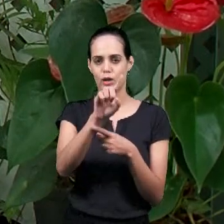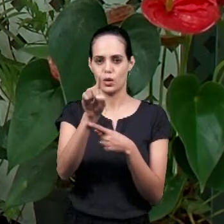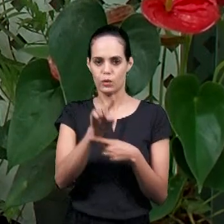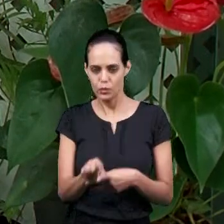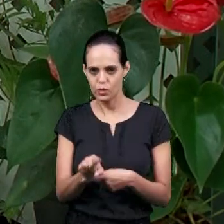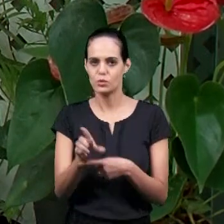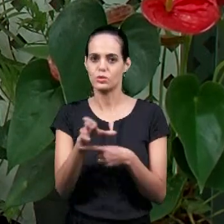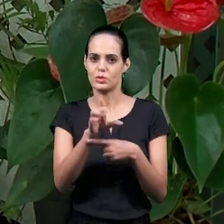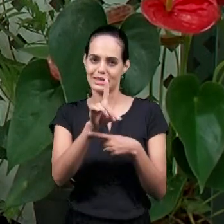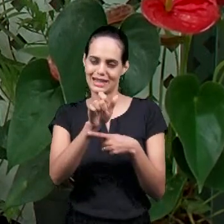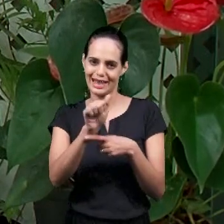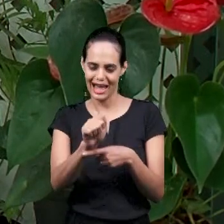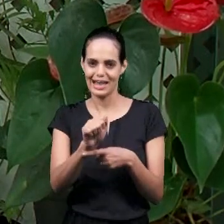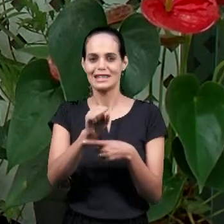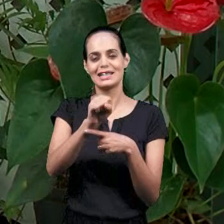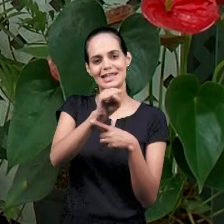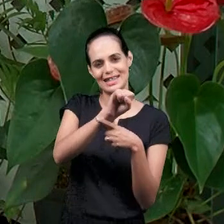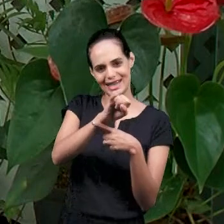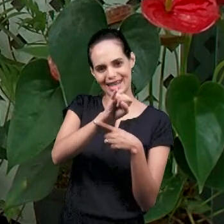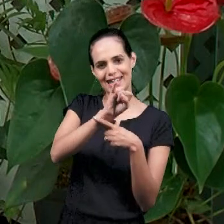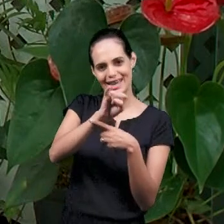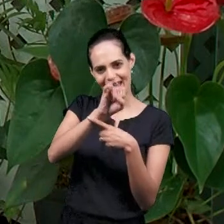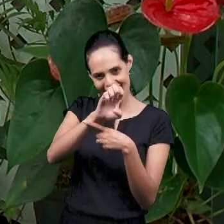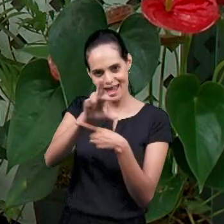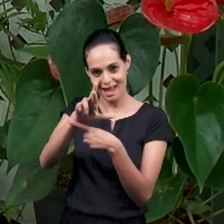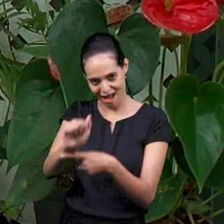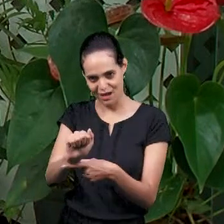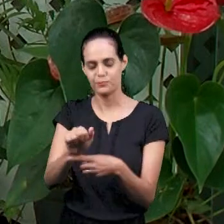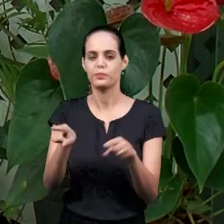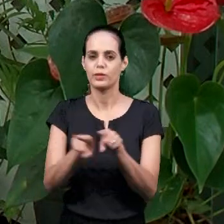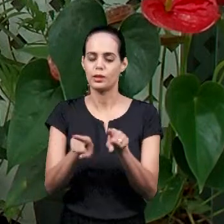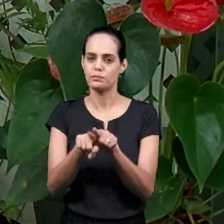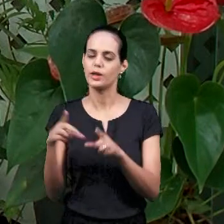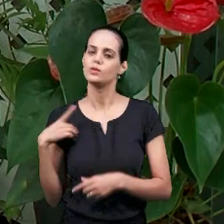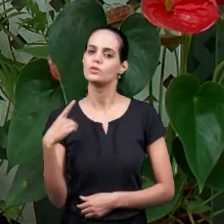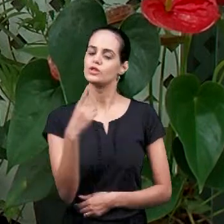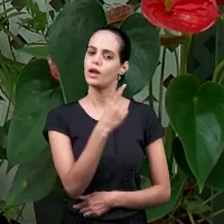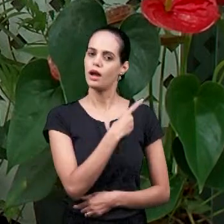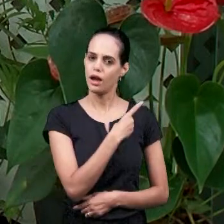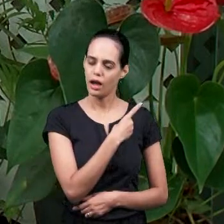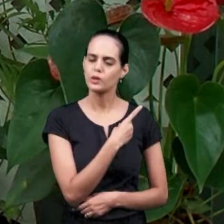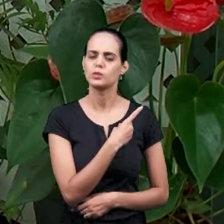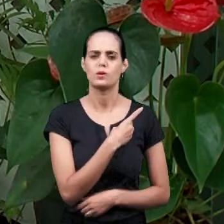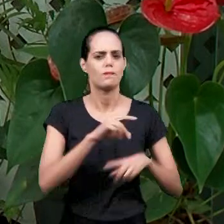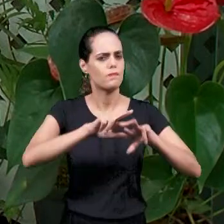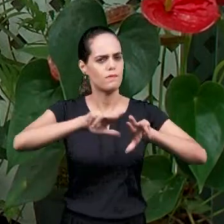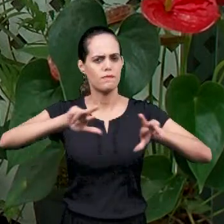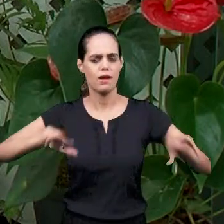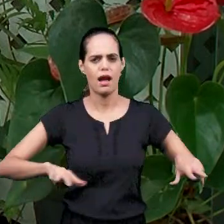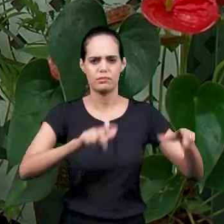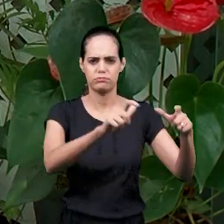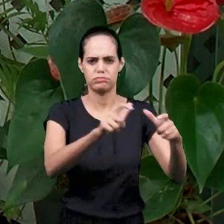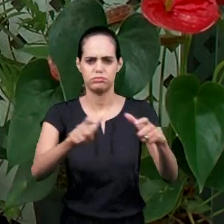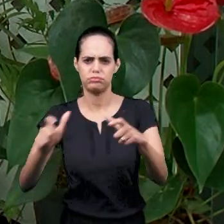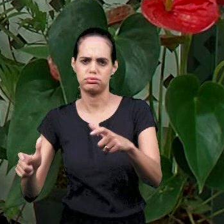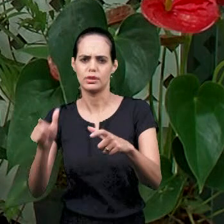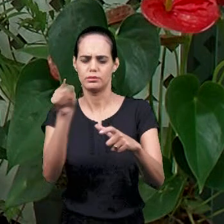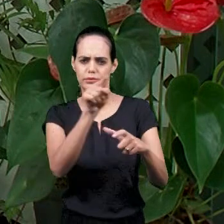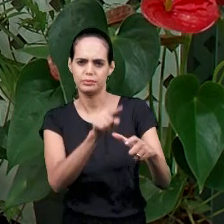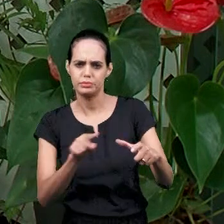Sierra, le diacre Christophe Penedo, aussi le Santa